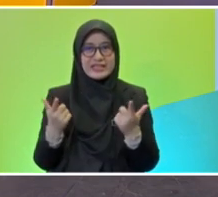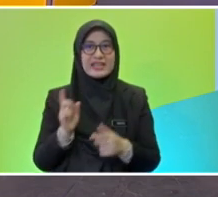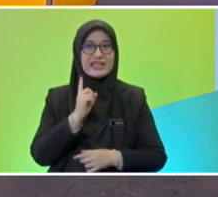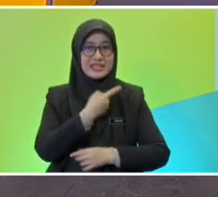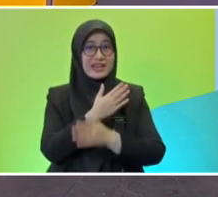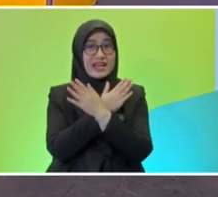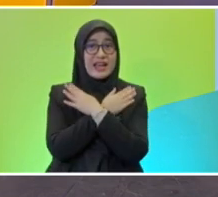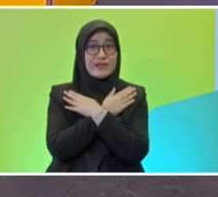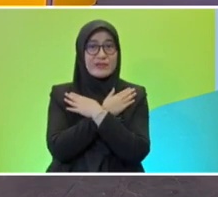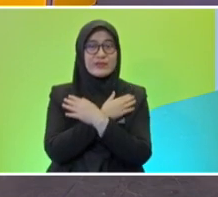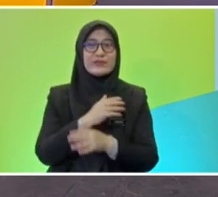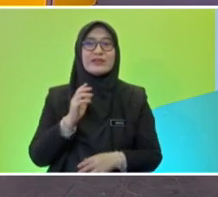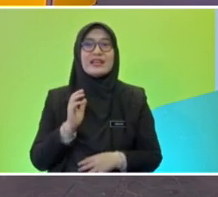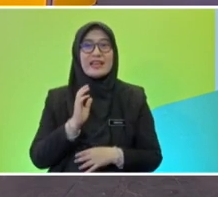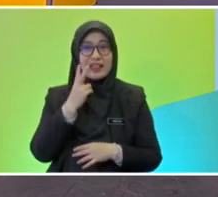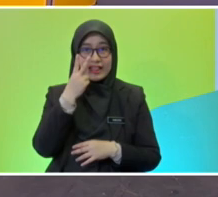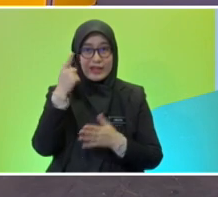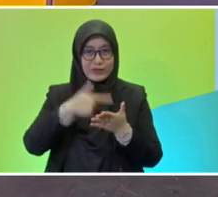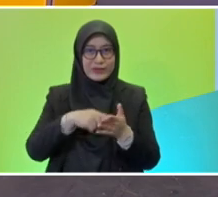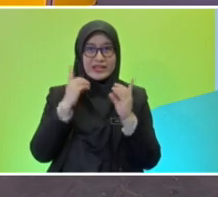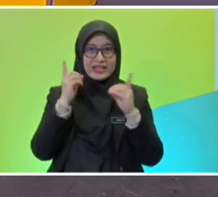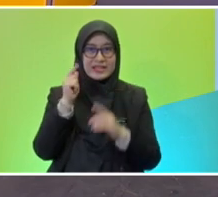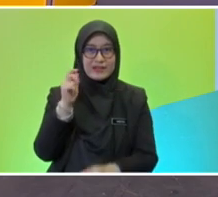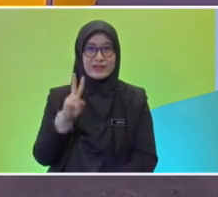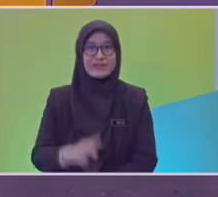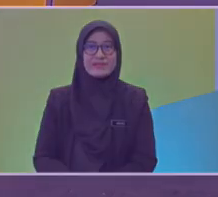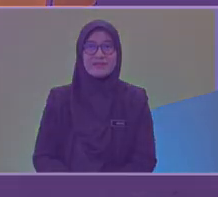rehat dulu terus saksikan di Net TV KPM